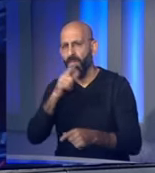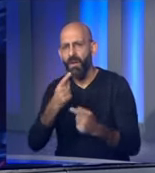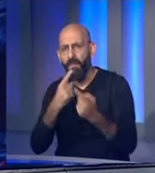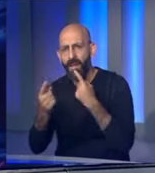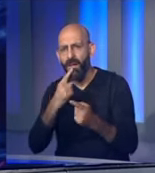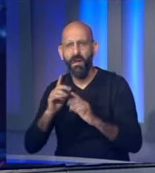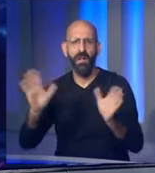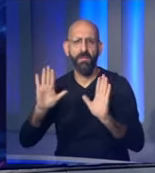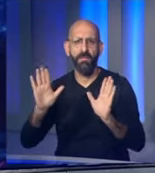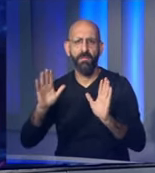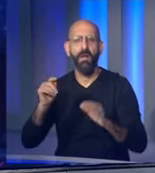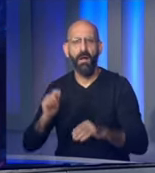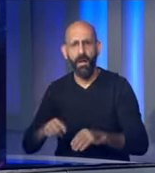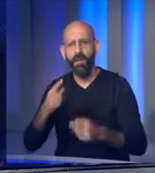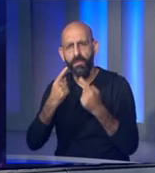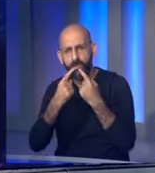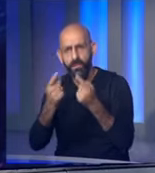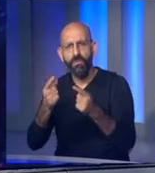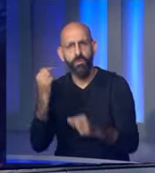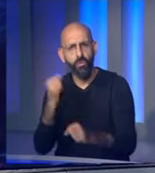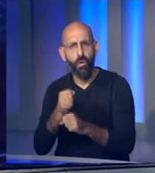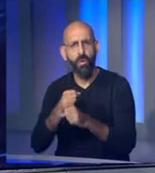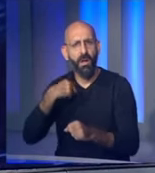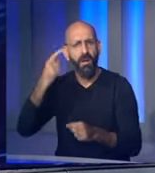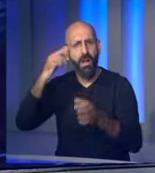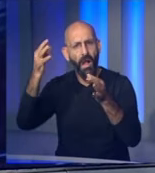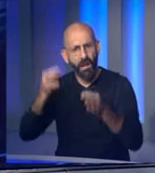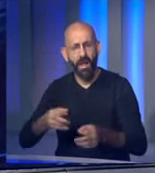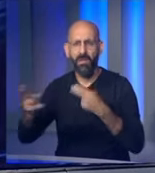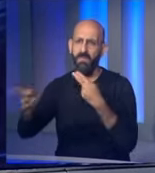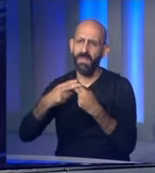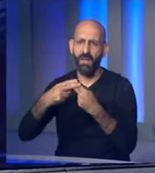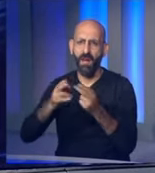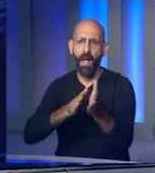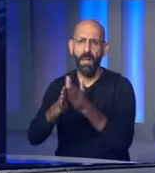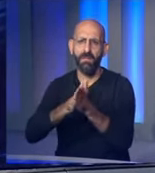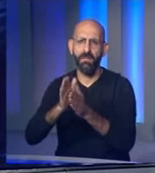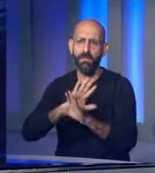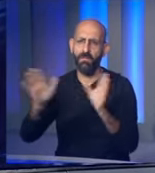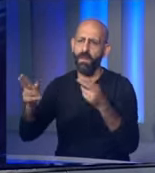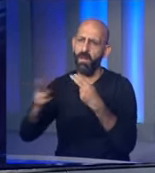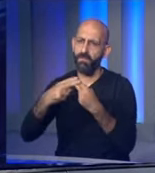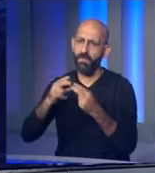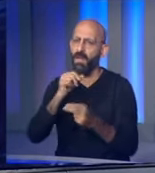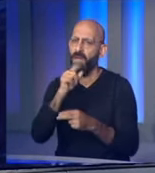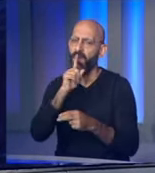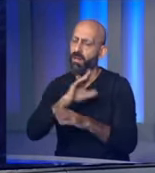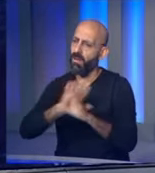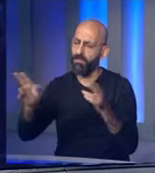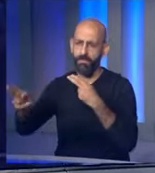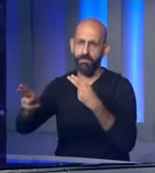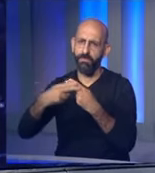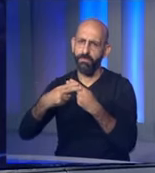ومن الواضح انه عندما لا تكون هناك عمليه وساطه فان المكتب نفسه لا يكون له اي وظيفه مؤكدا اذا اتخذ القرار